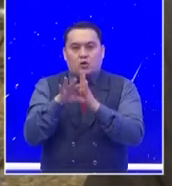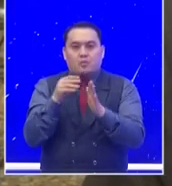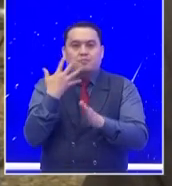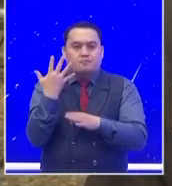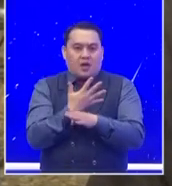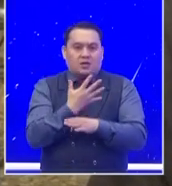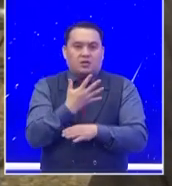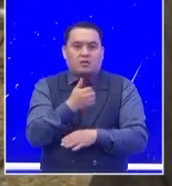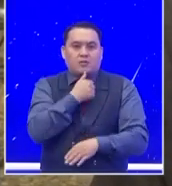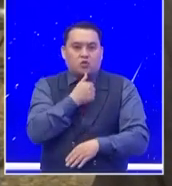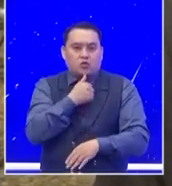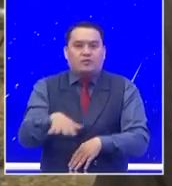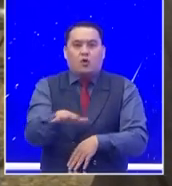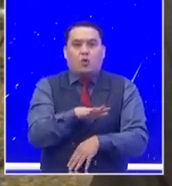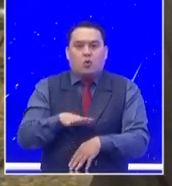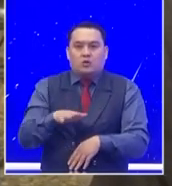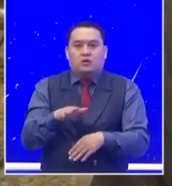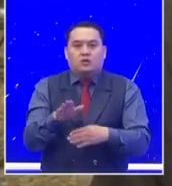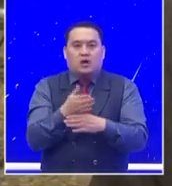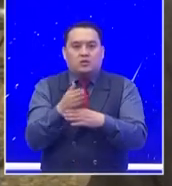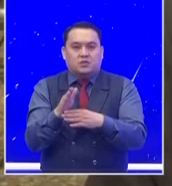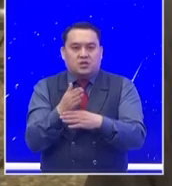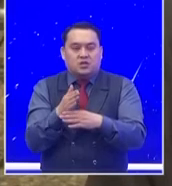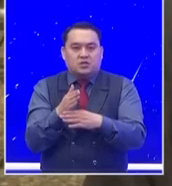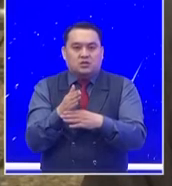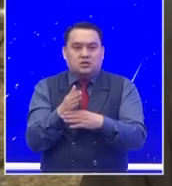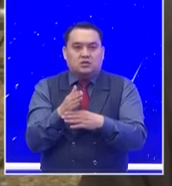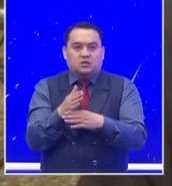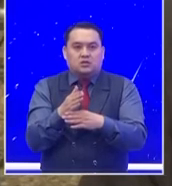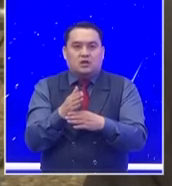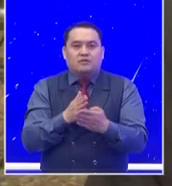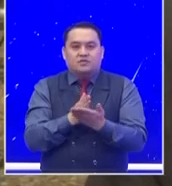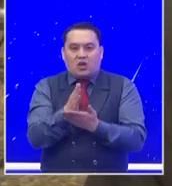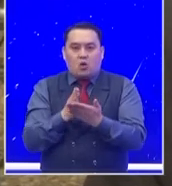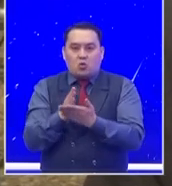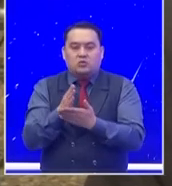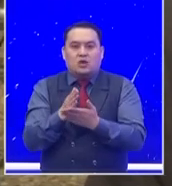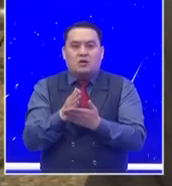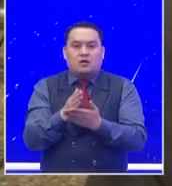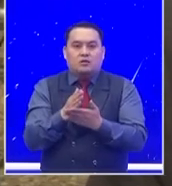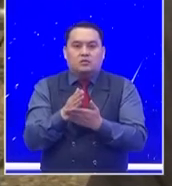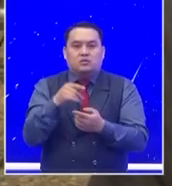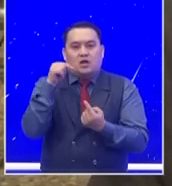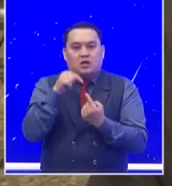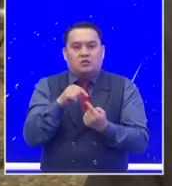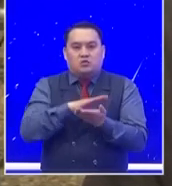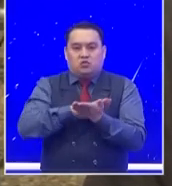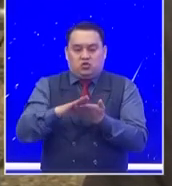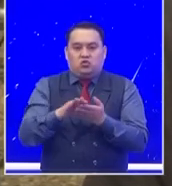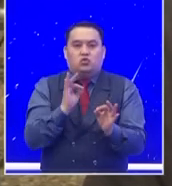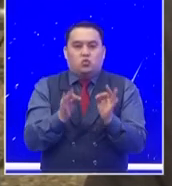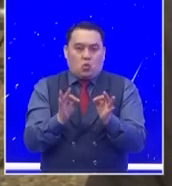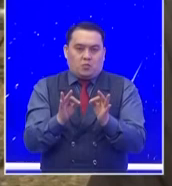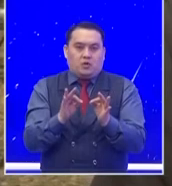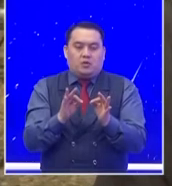исследования воды по городу и sectors по распределительным распределительной сети исследованы и пробуй воды соответствует санитарным нормам по